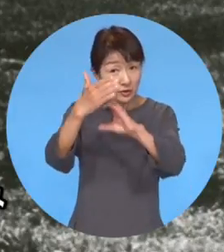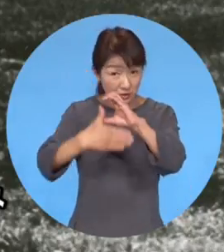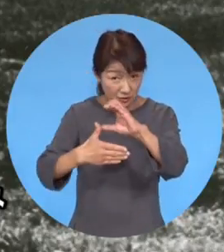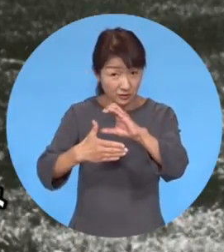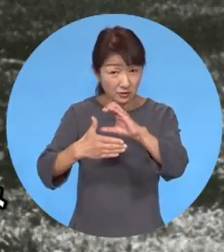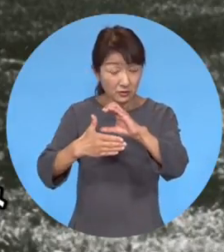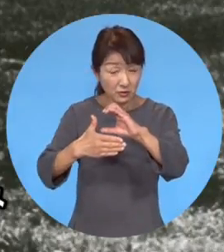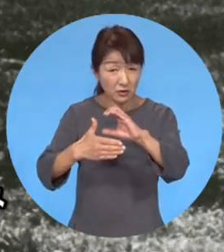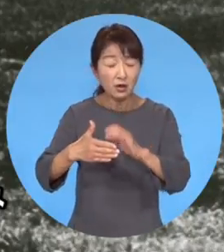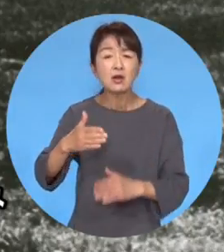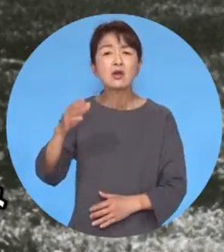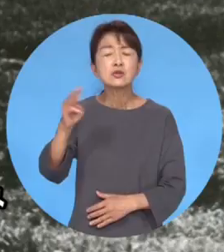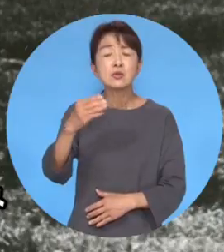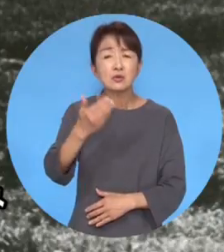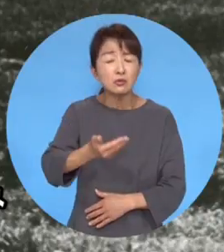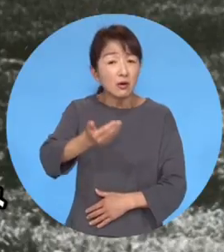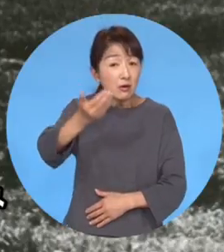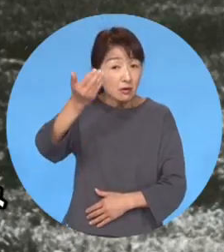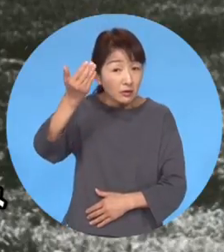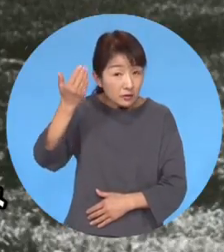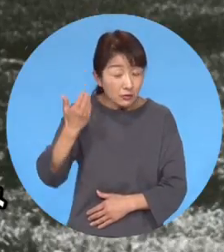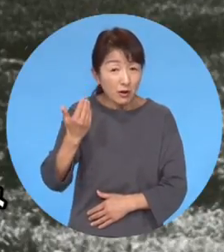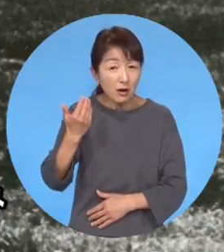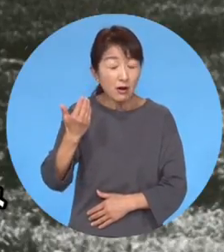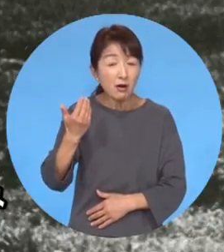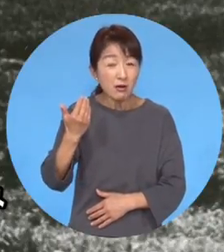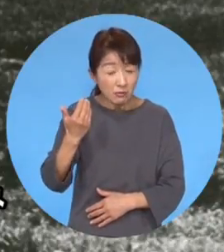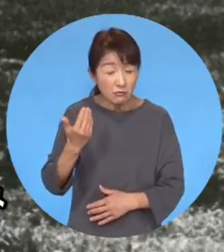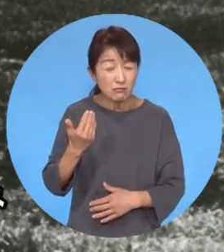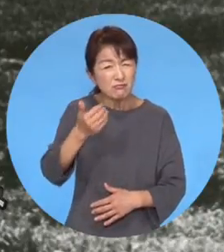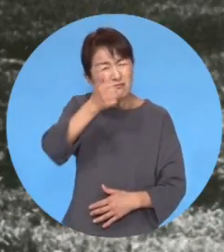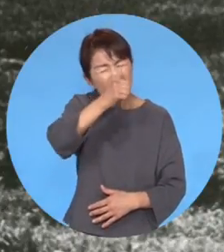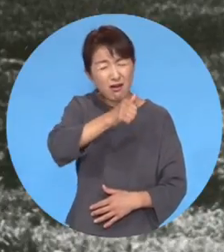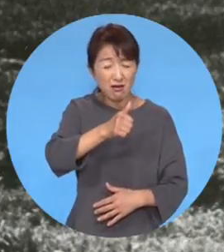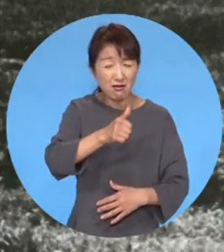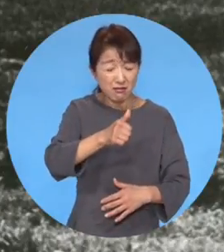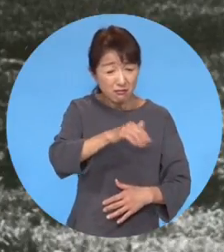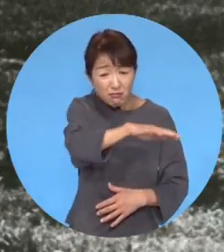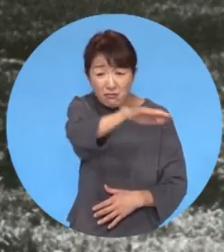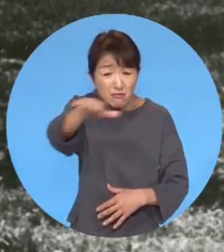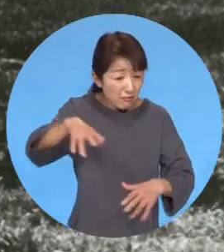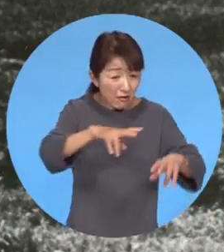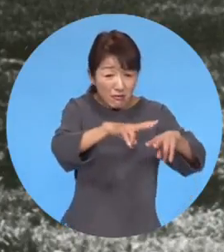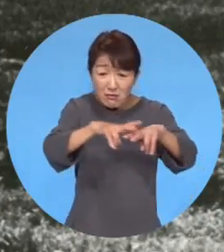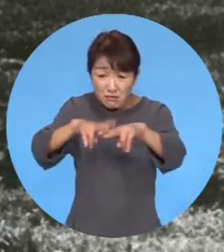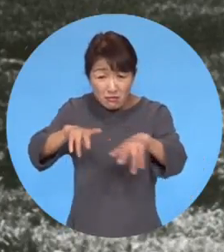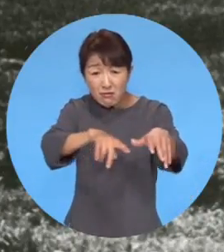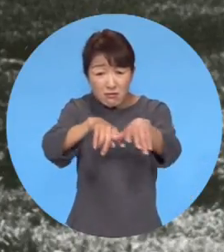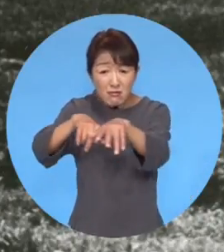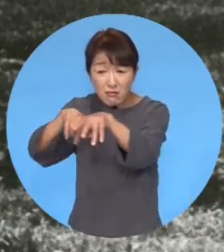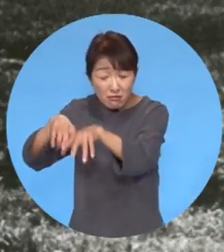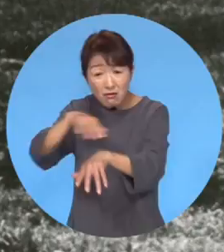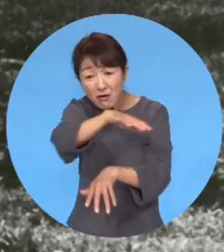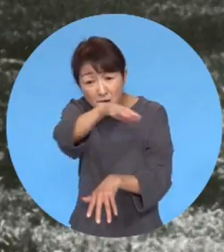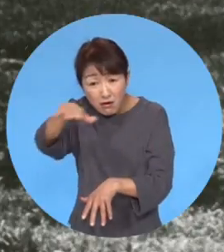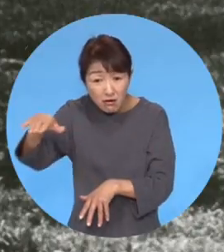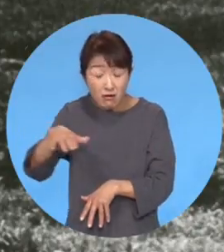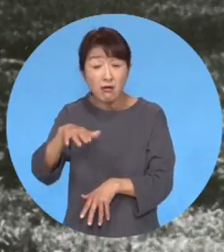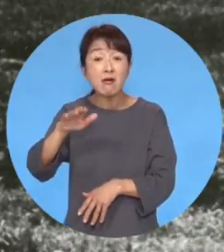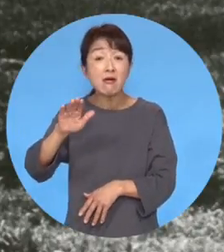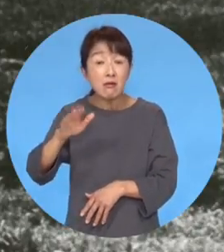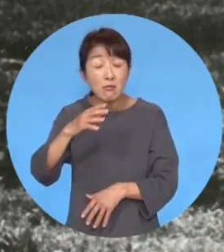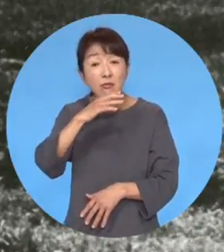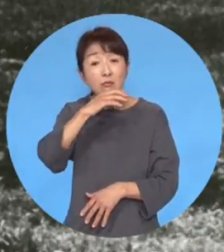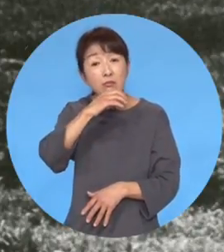です。杉並区はかつて緑豊かな農村地帯でした。明治時代以降、